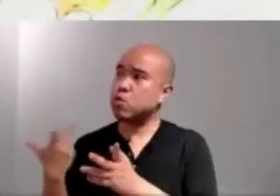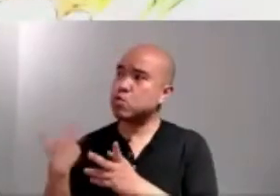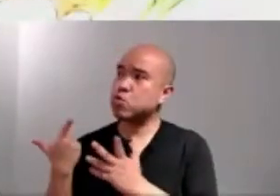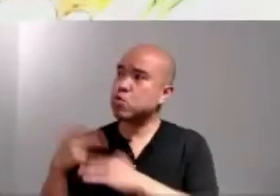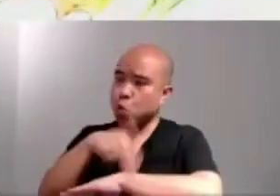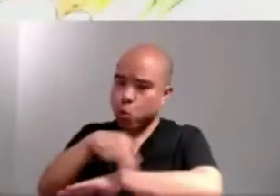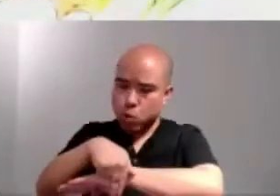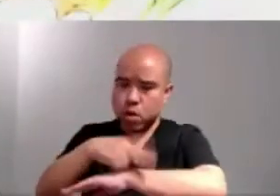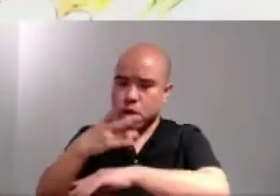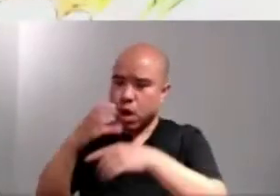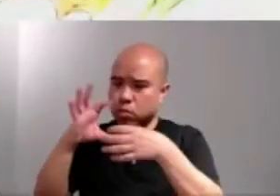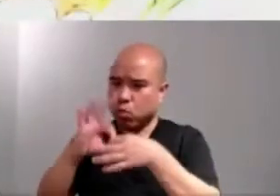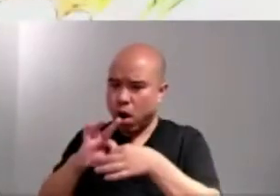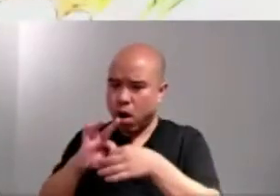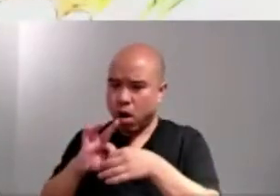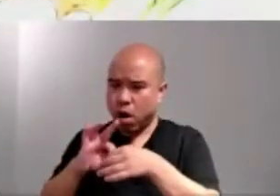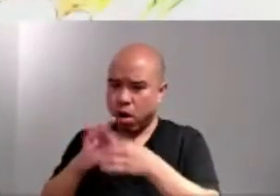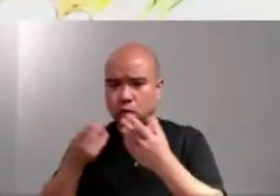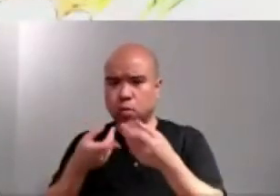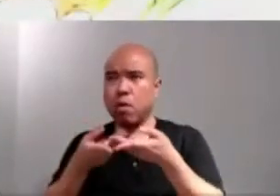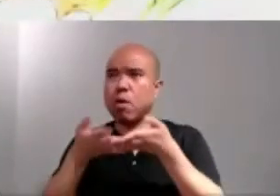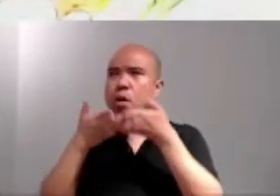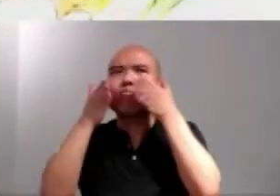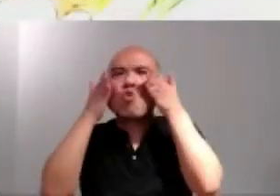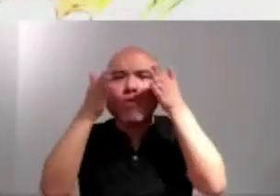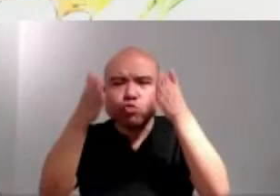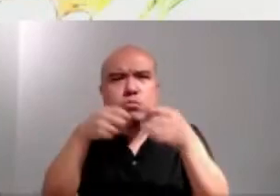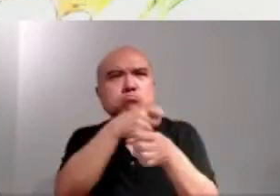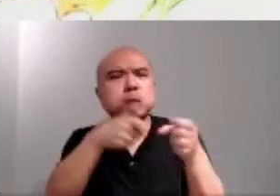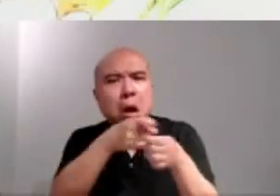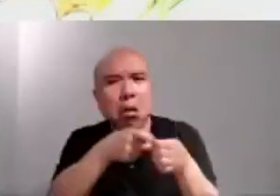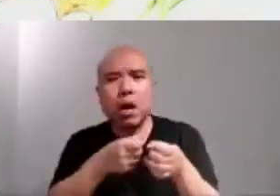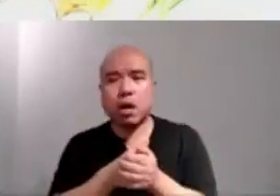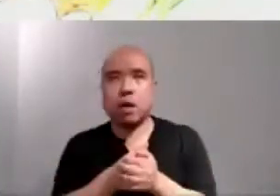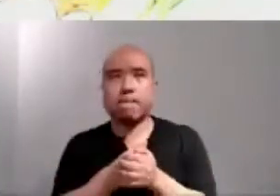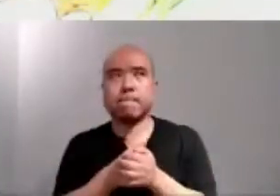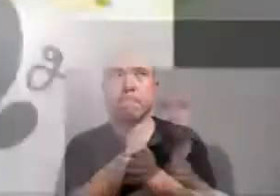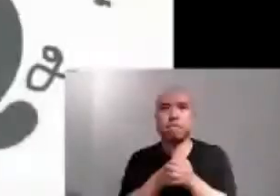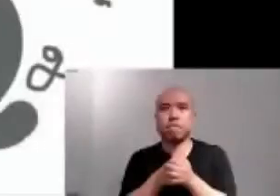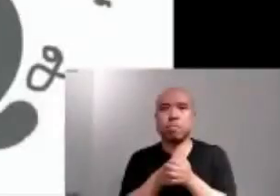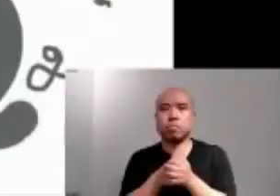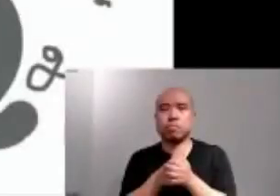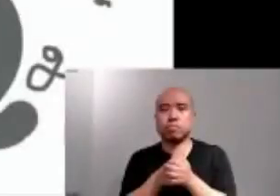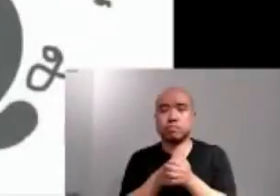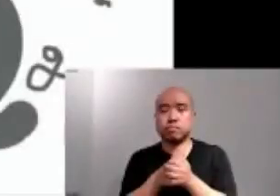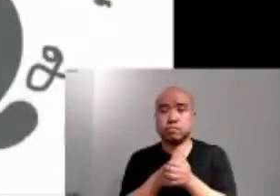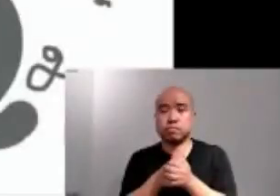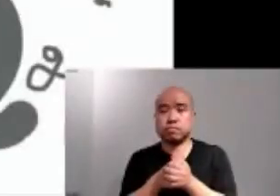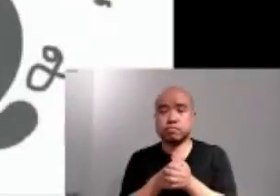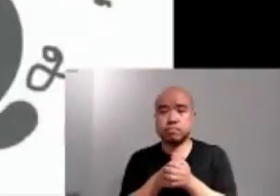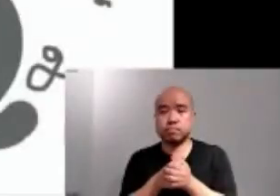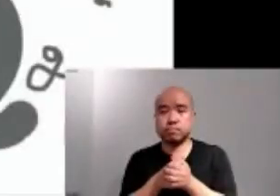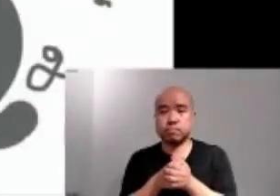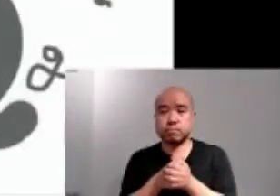意，好像有點奇怪，但剛才我已經說了，其實我是比較熟悉一點，可以 出片的這件